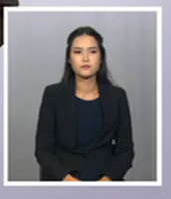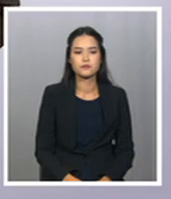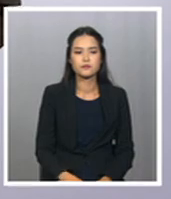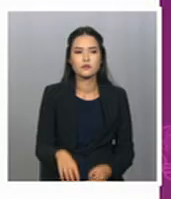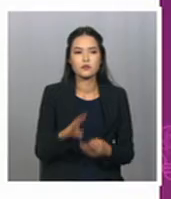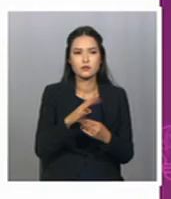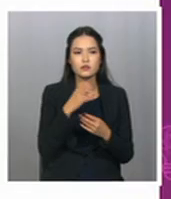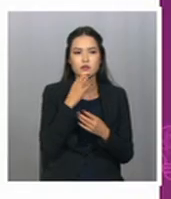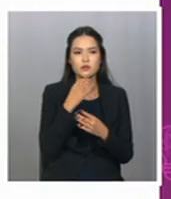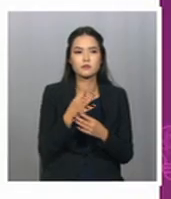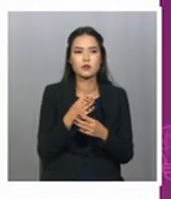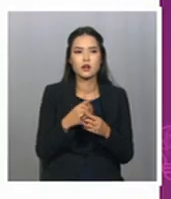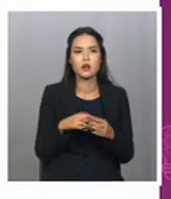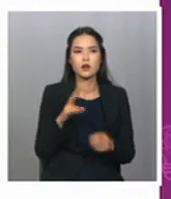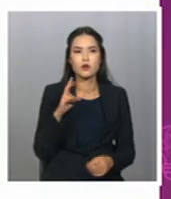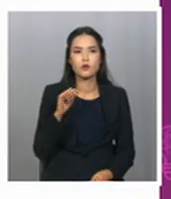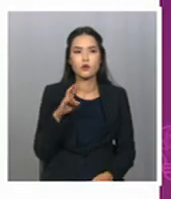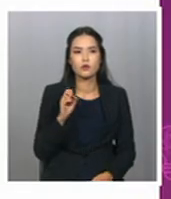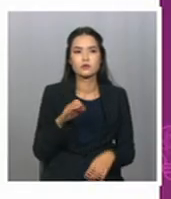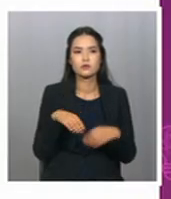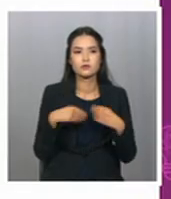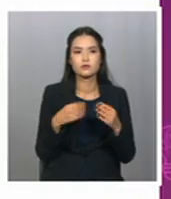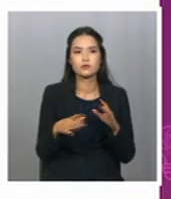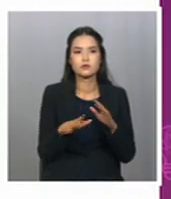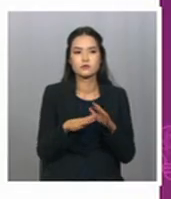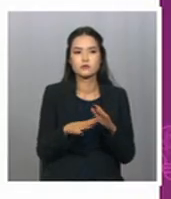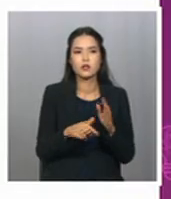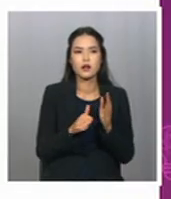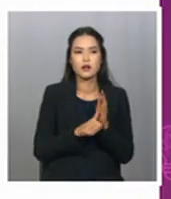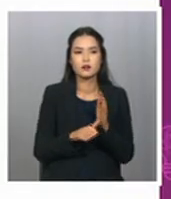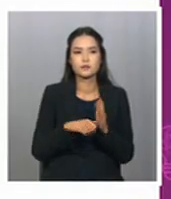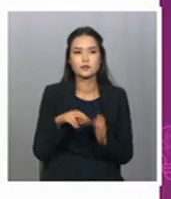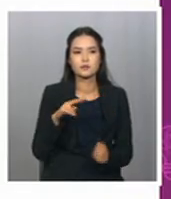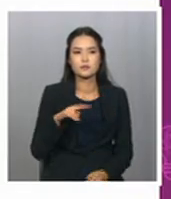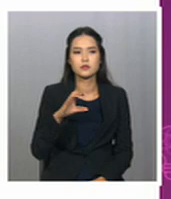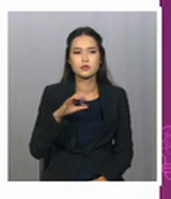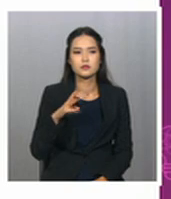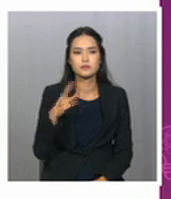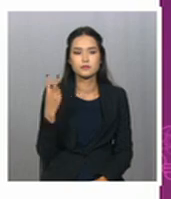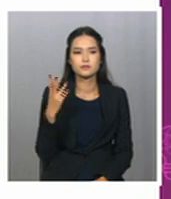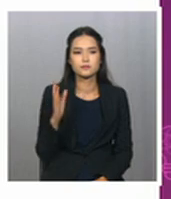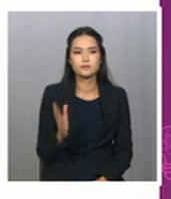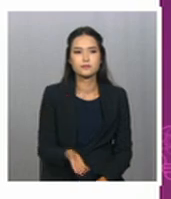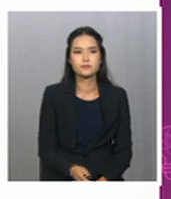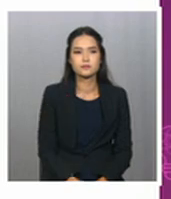Жауабы, конустың бүйір бетінің ауданы 60 пи сантиметр квадрат.